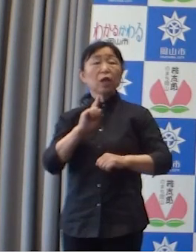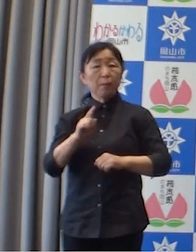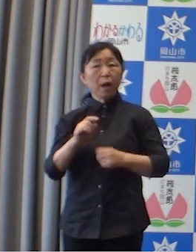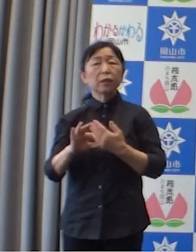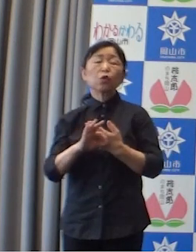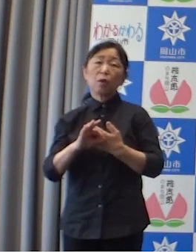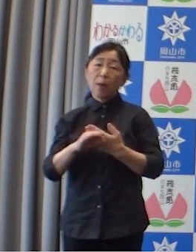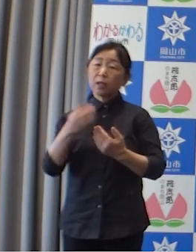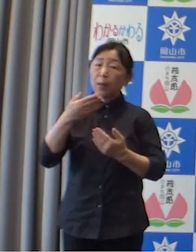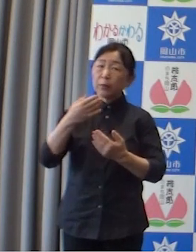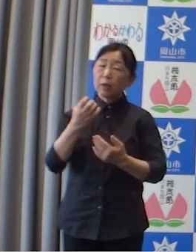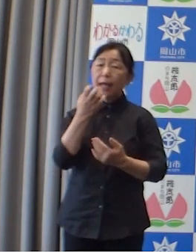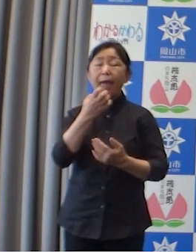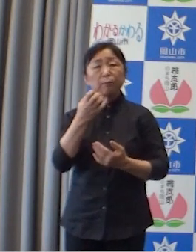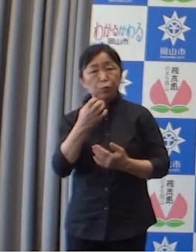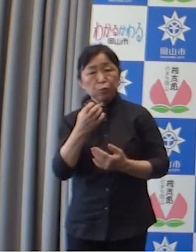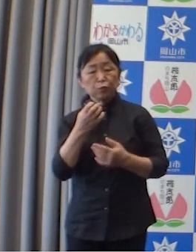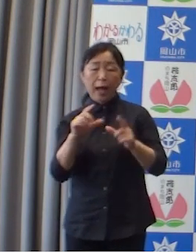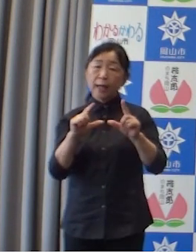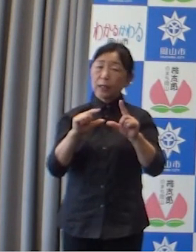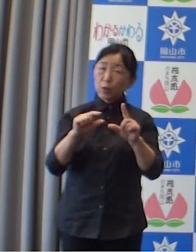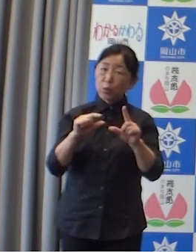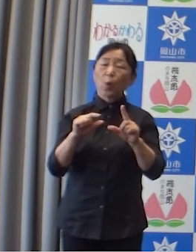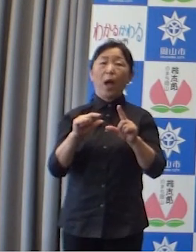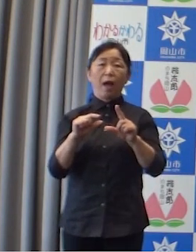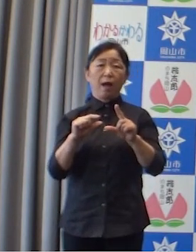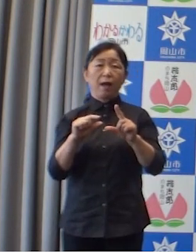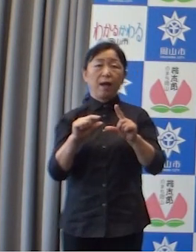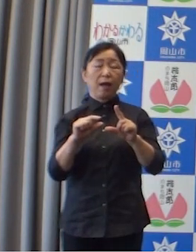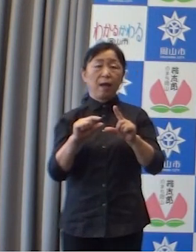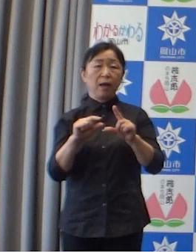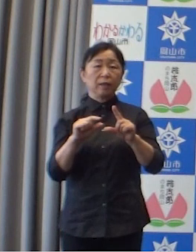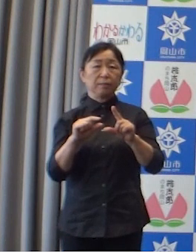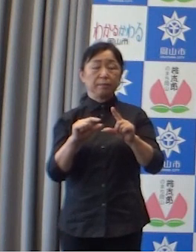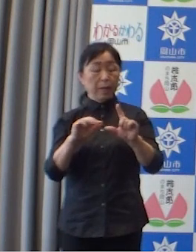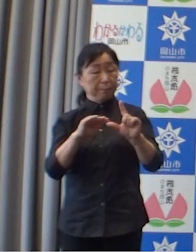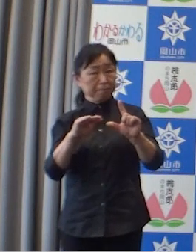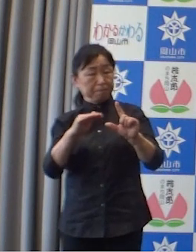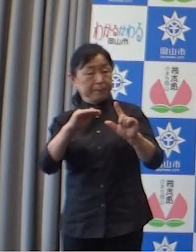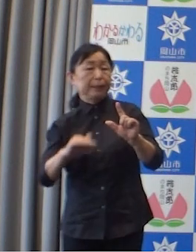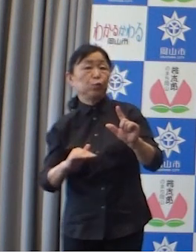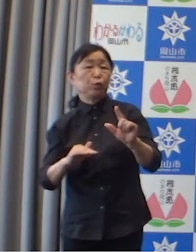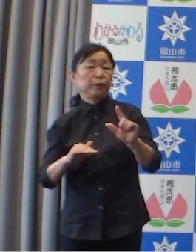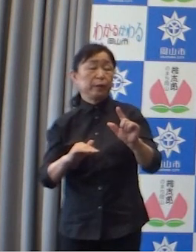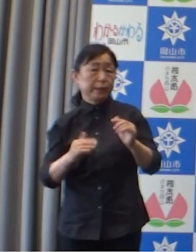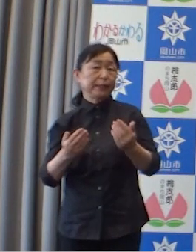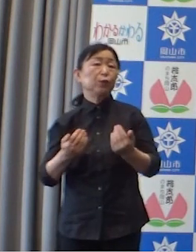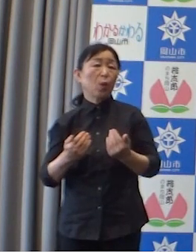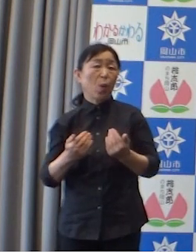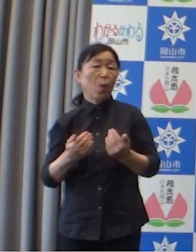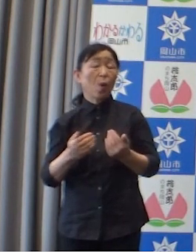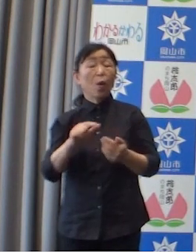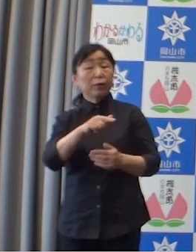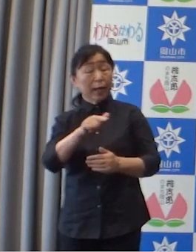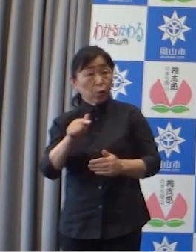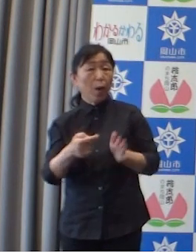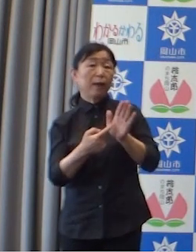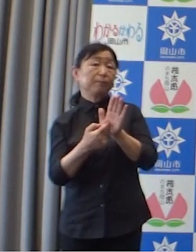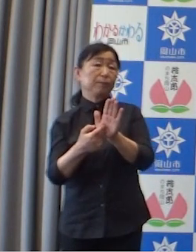ば塩分がこのくらいだとかね、そういった、一定以下だとかそういうのを、示